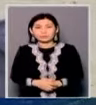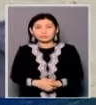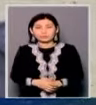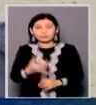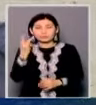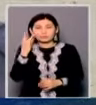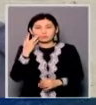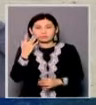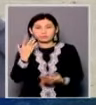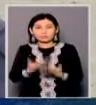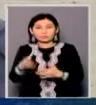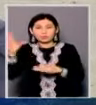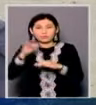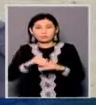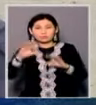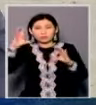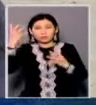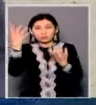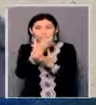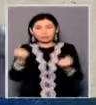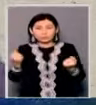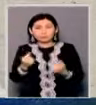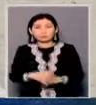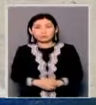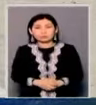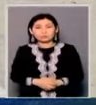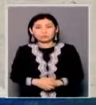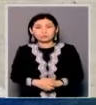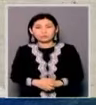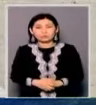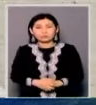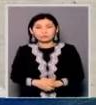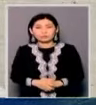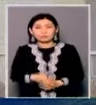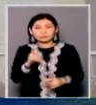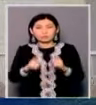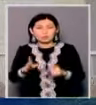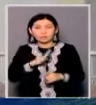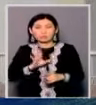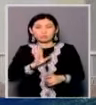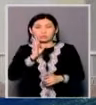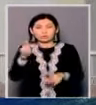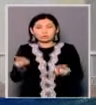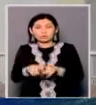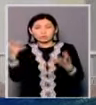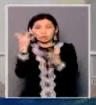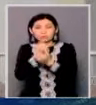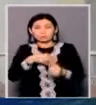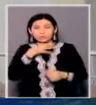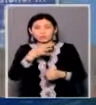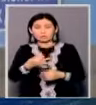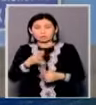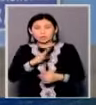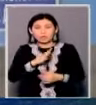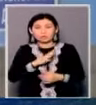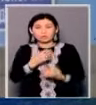қараңғы тупиктер, мына жерде жарық жоқ. Соған шығатын ертең деген шыққанда жарық болмай қалады. Аталған мәселелерді жауаптыларға